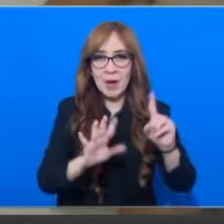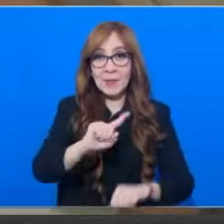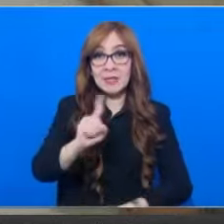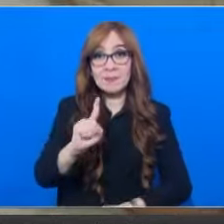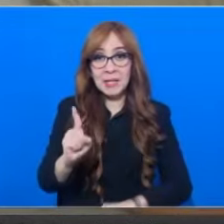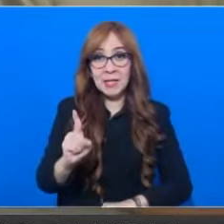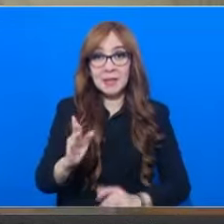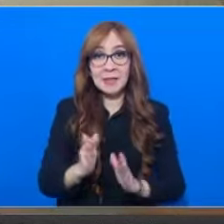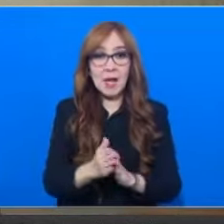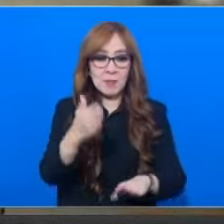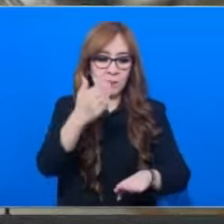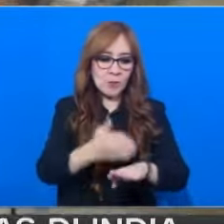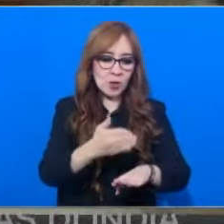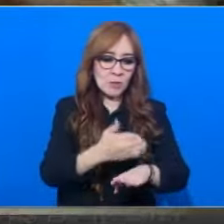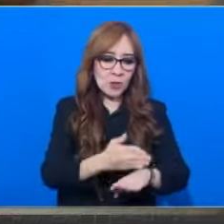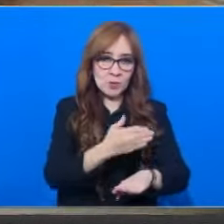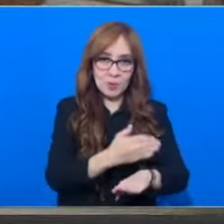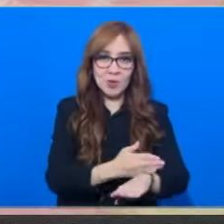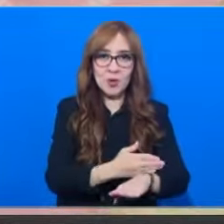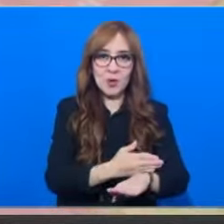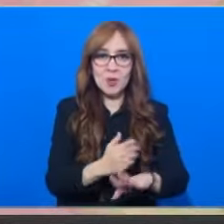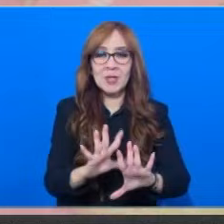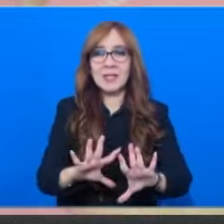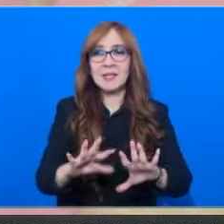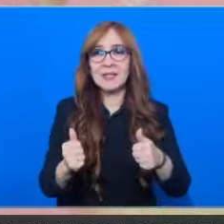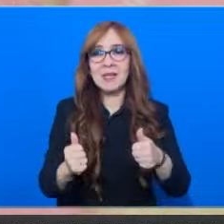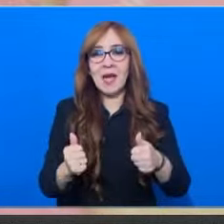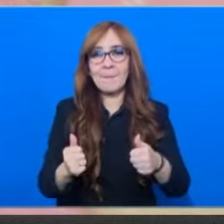bentuk kotak-kotak, lalu siap dibakar.